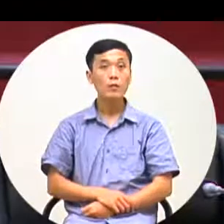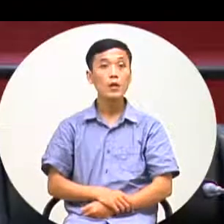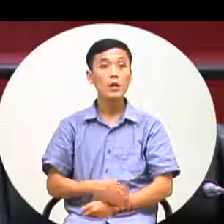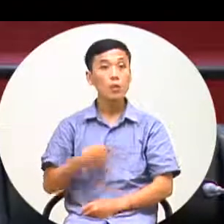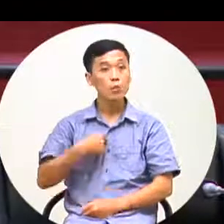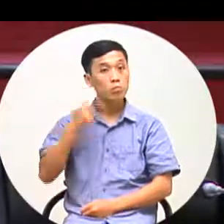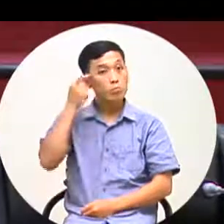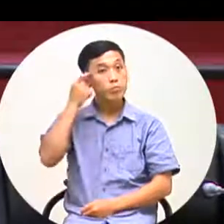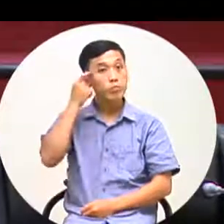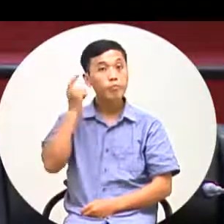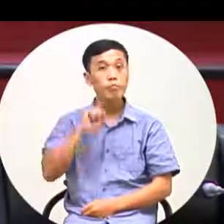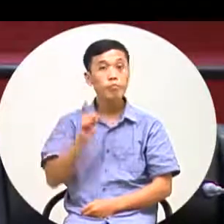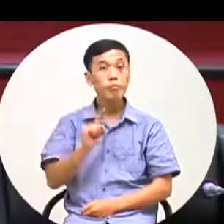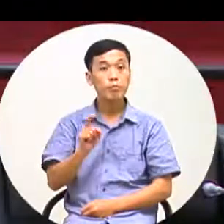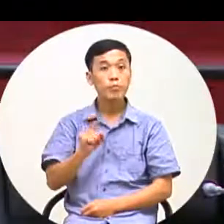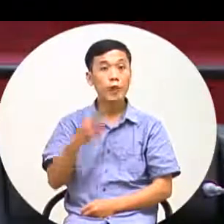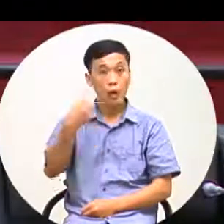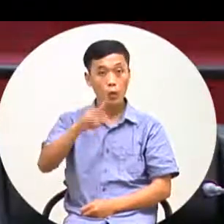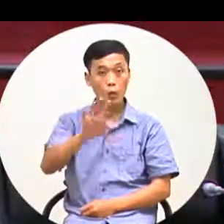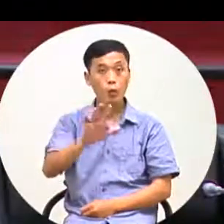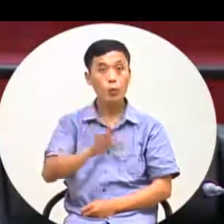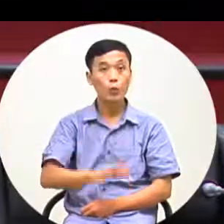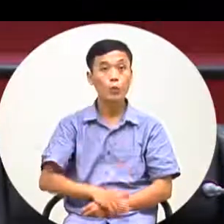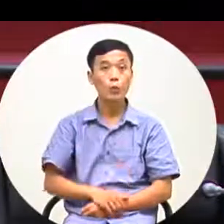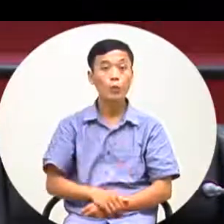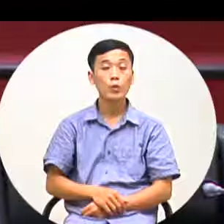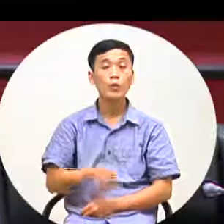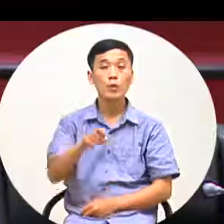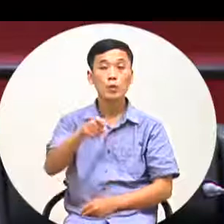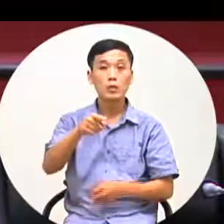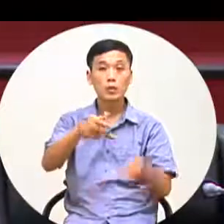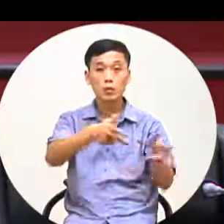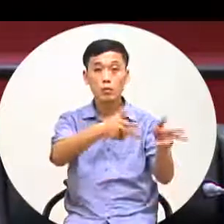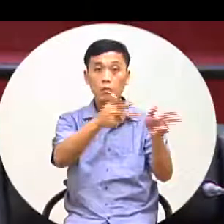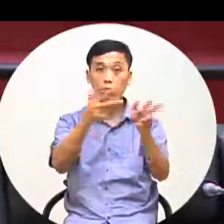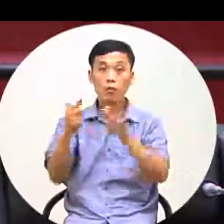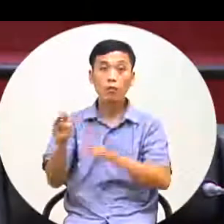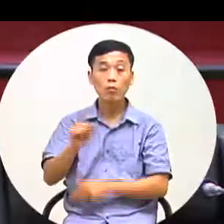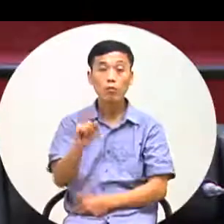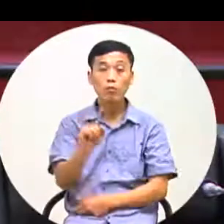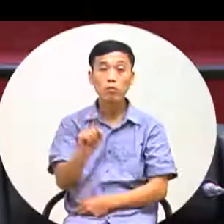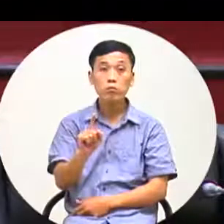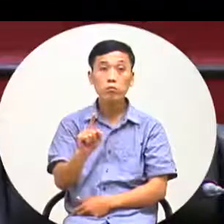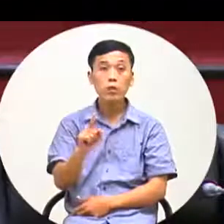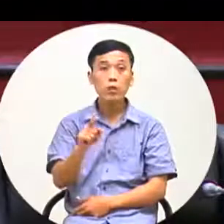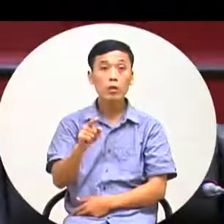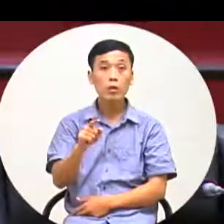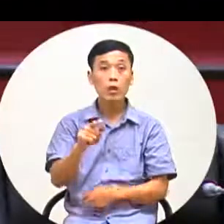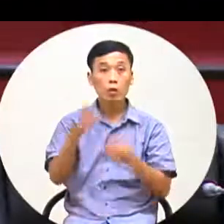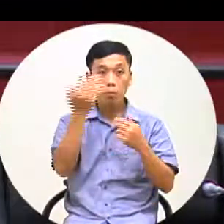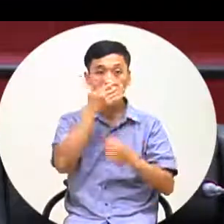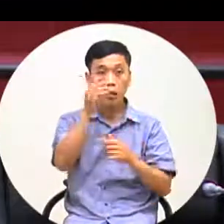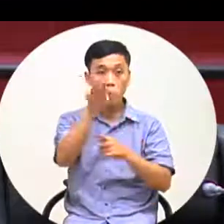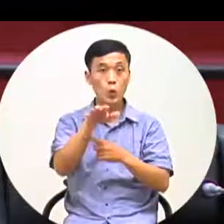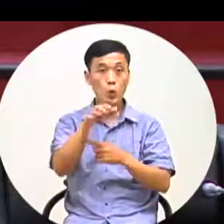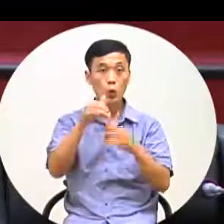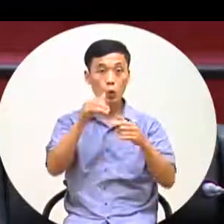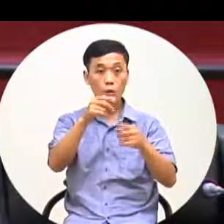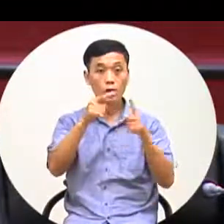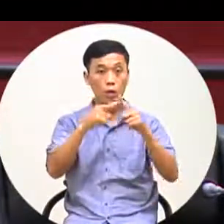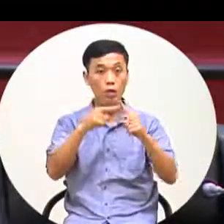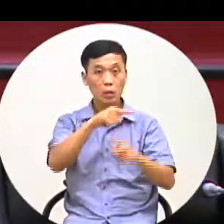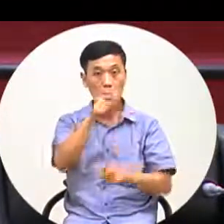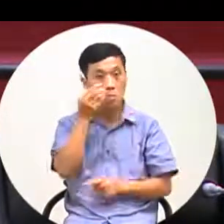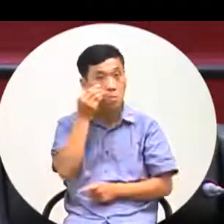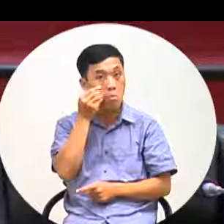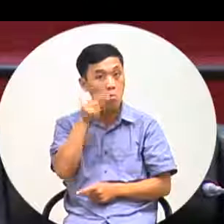有这条桥啊，美浓人都在看，怎么这条桥本来到对